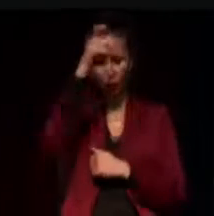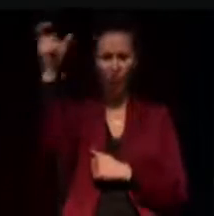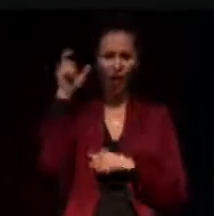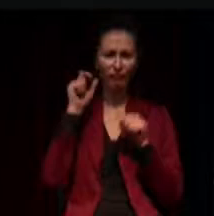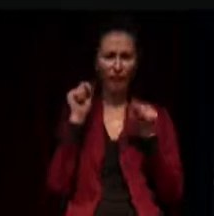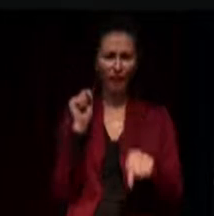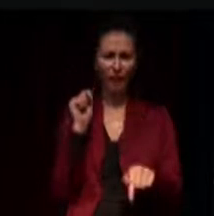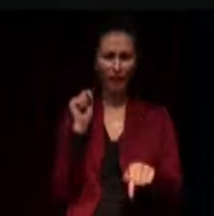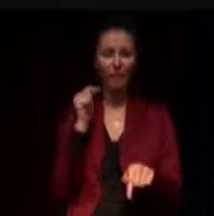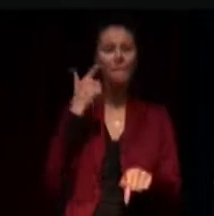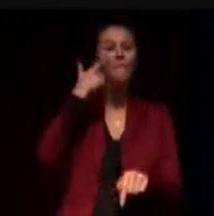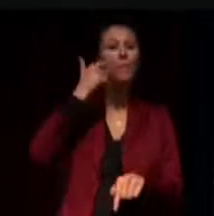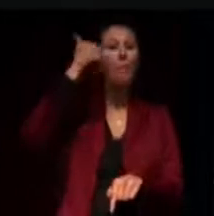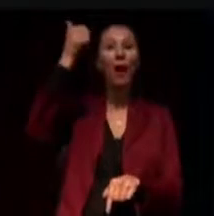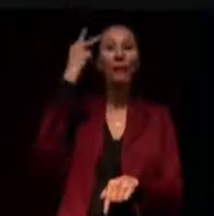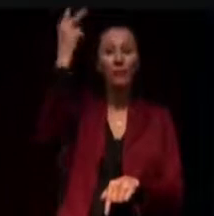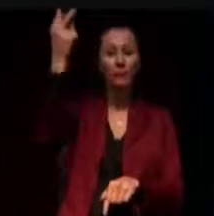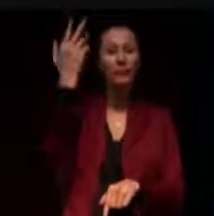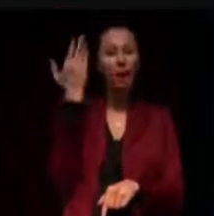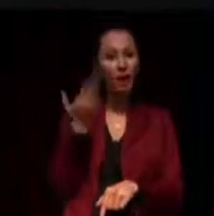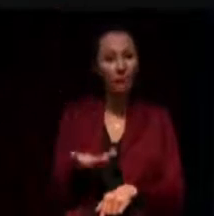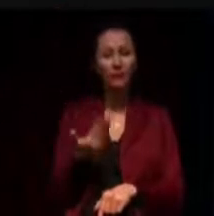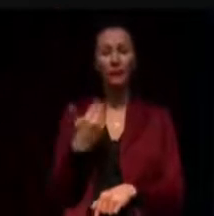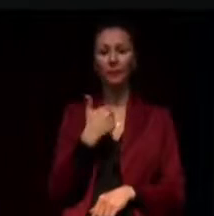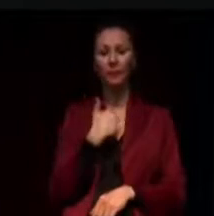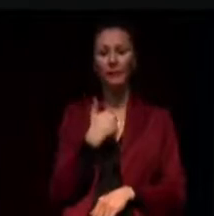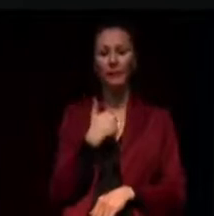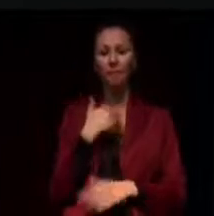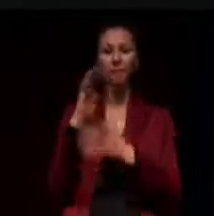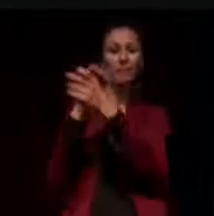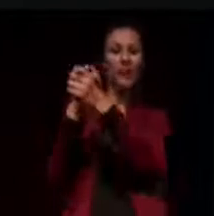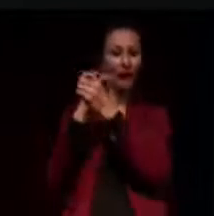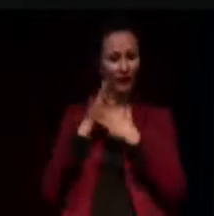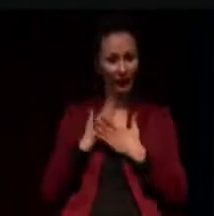Türkiye'de bakanlığımızın da aslında bizi takdir edip